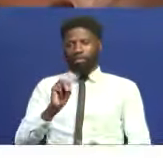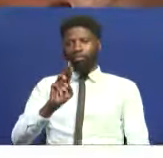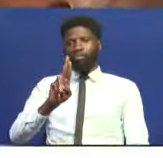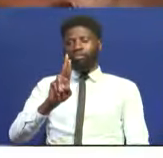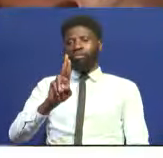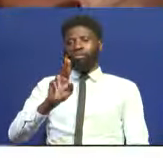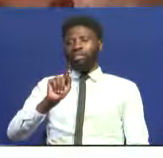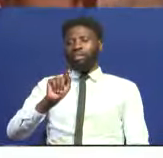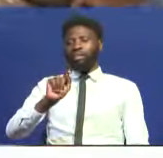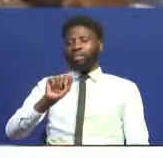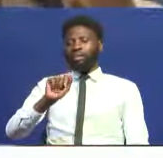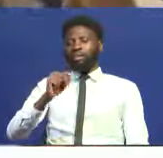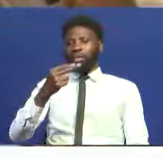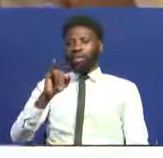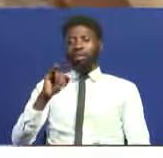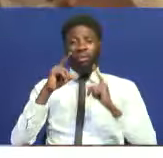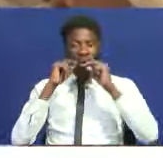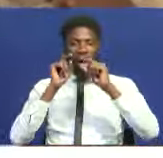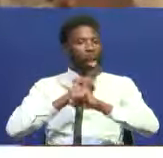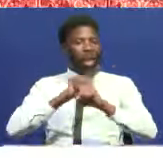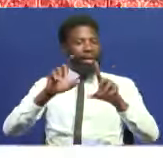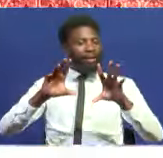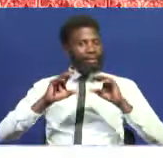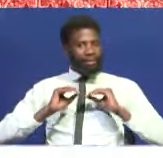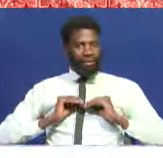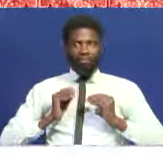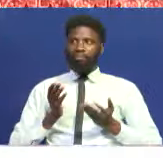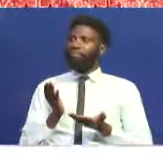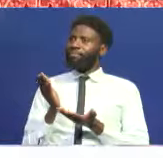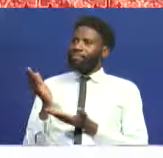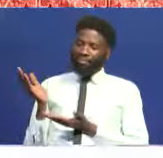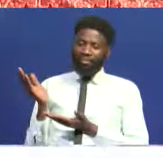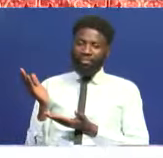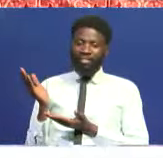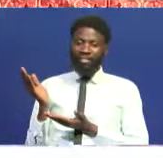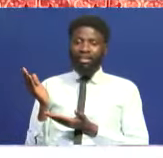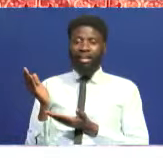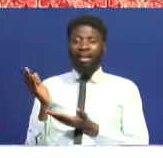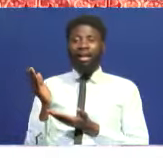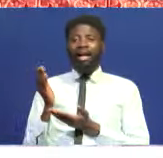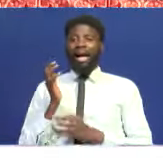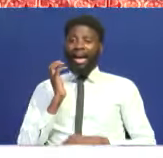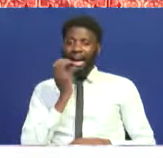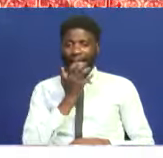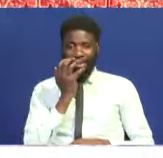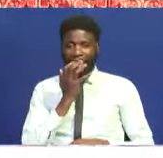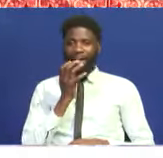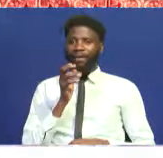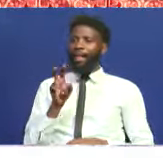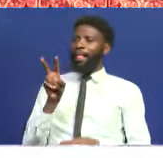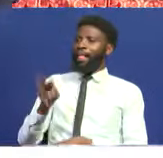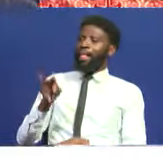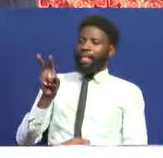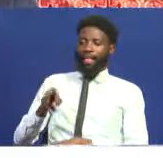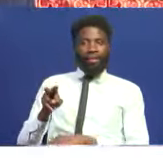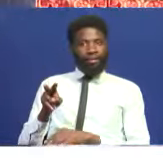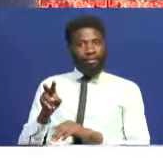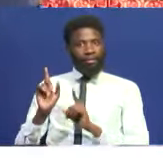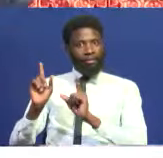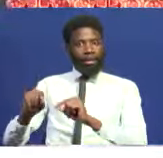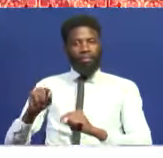Gachagua kudhalilishwa na kukandamizwa. Rais wetu aliye rais sasa akiwa deputy